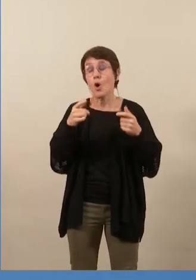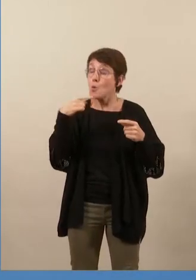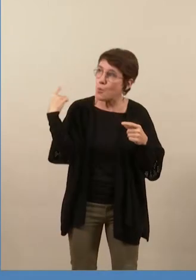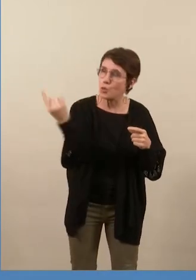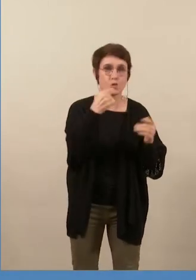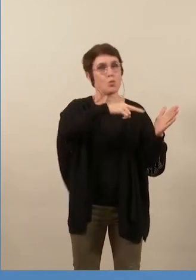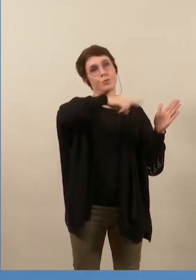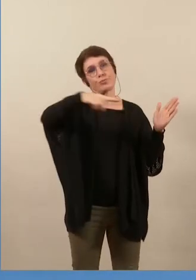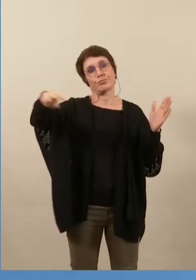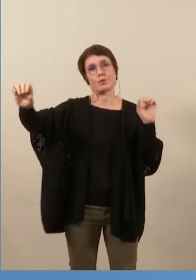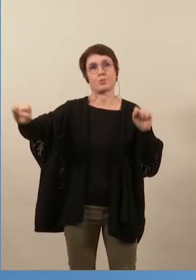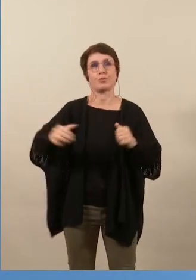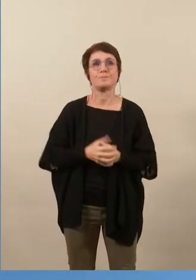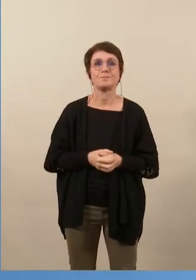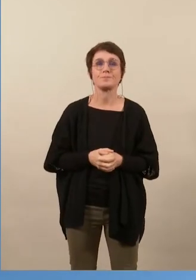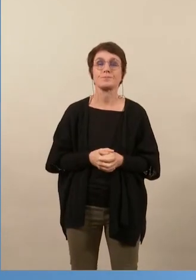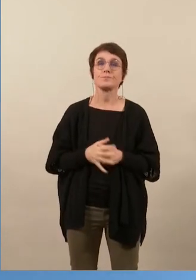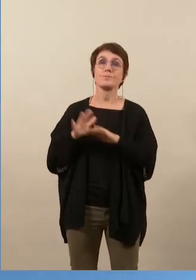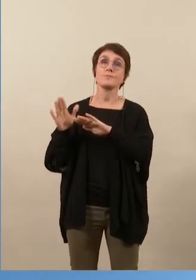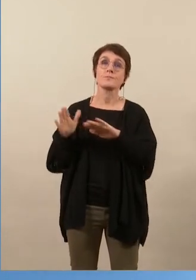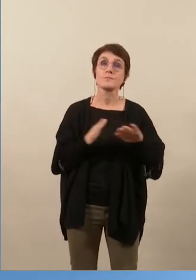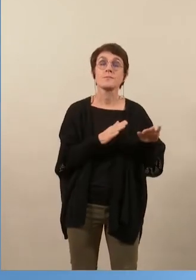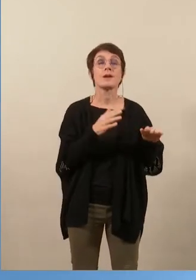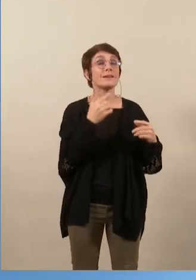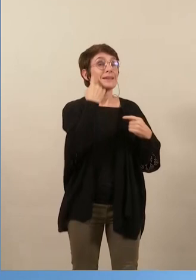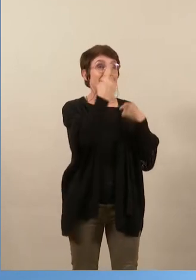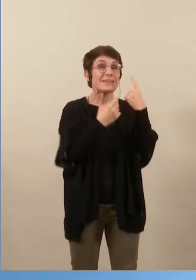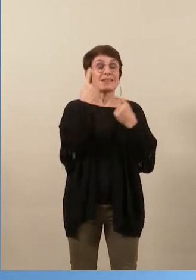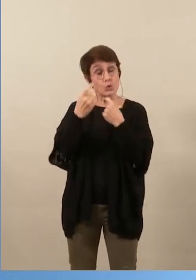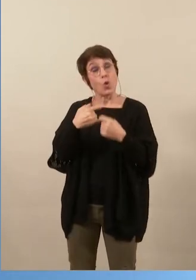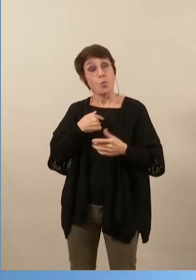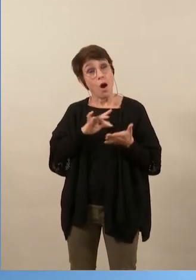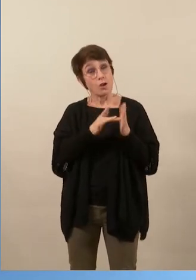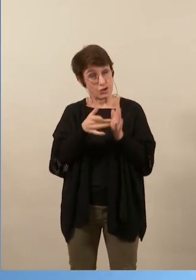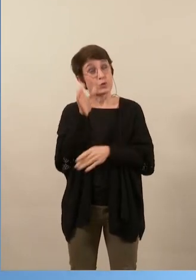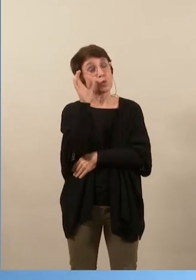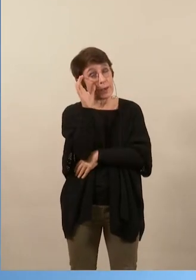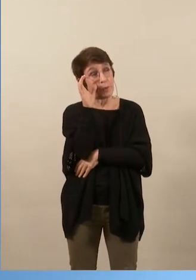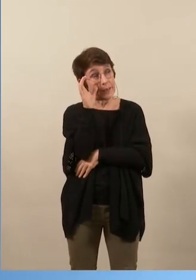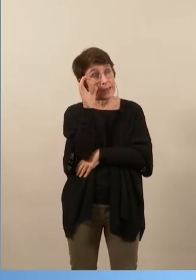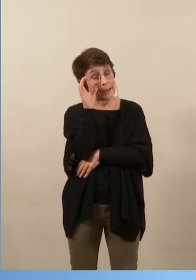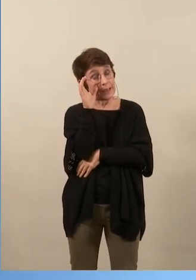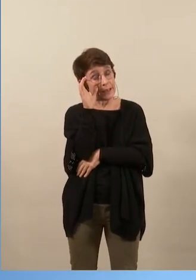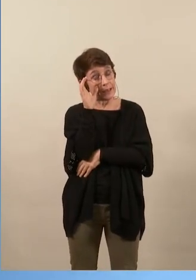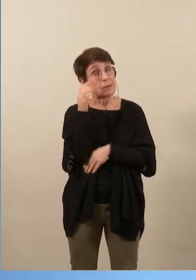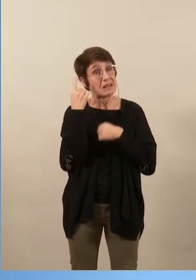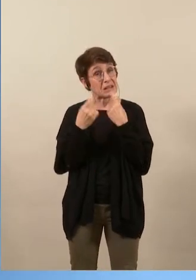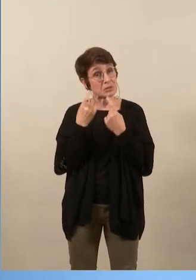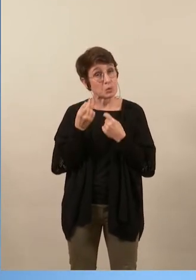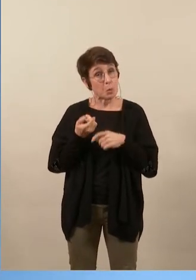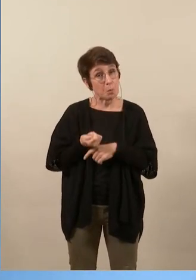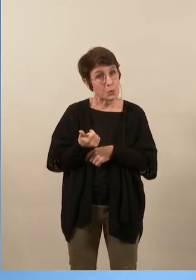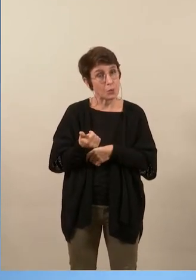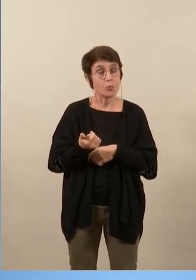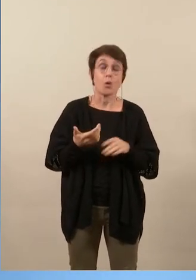amendement le sur les questions alors il y a eu peu de questions j'ai j'ai tout écouté attentivement si ça a été assez d'ailleurs je tiens à le préciser c'est un